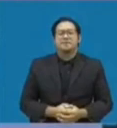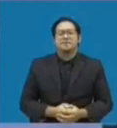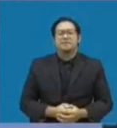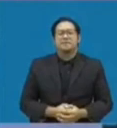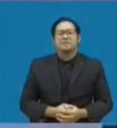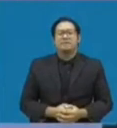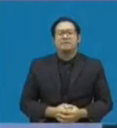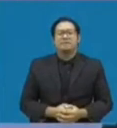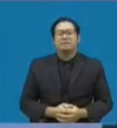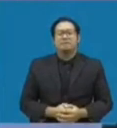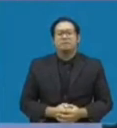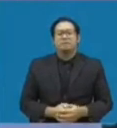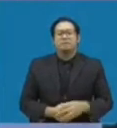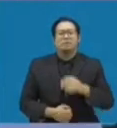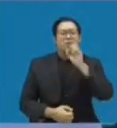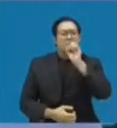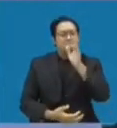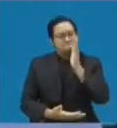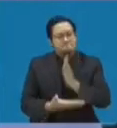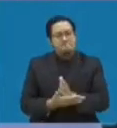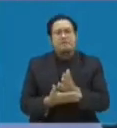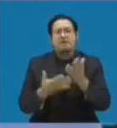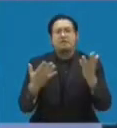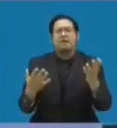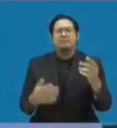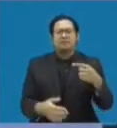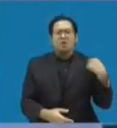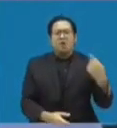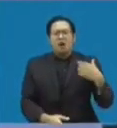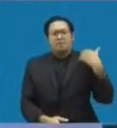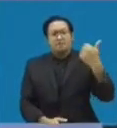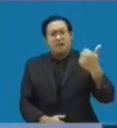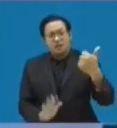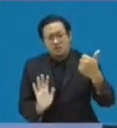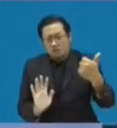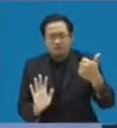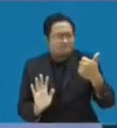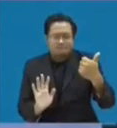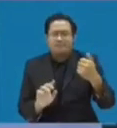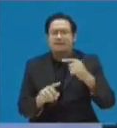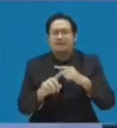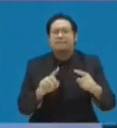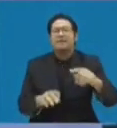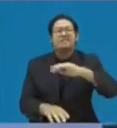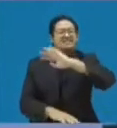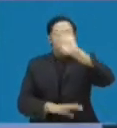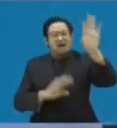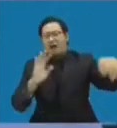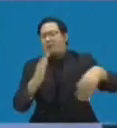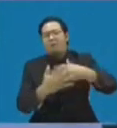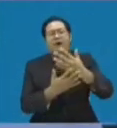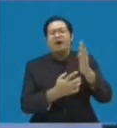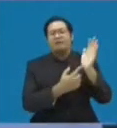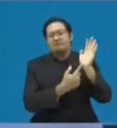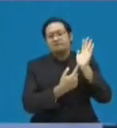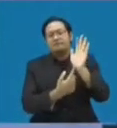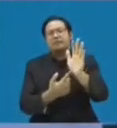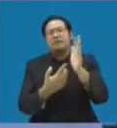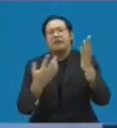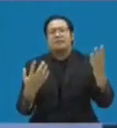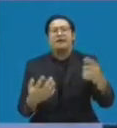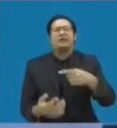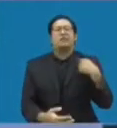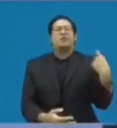Hai saya tegaskan Sekali lagi bukan hanya torang bisa Tetapi semua ini menunjukkan bahwa taurang